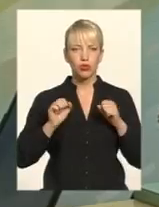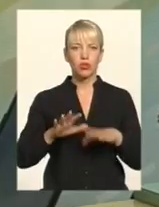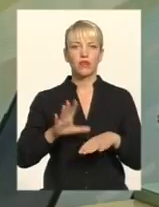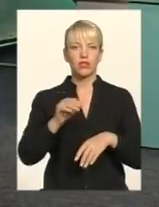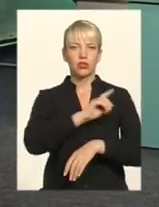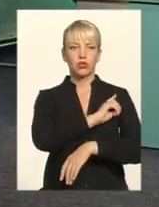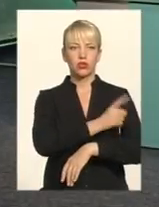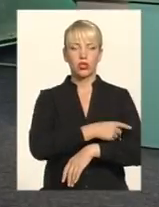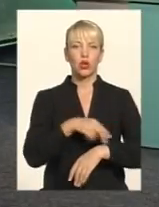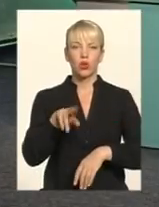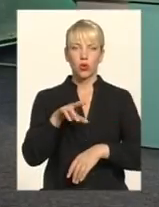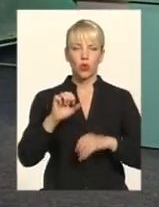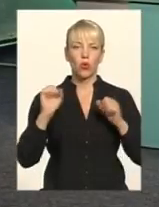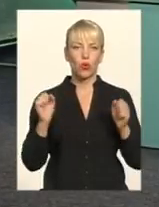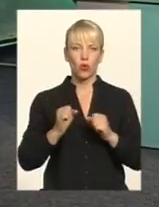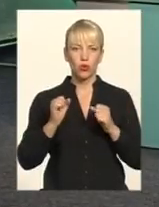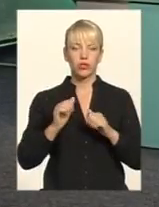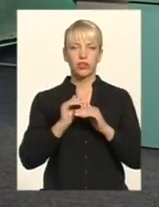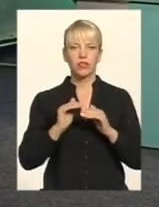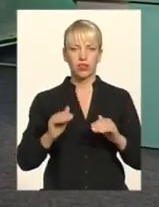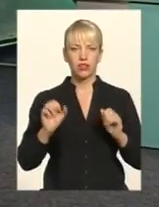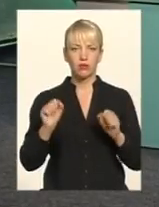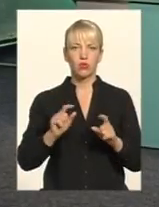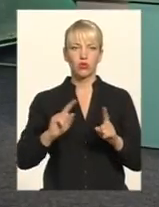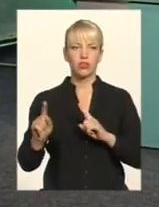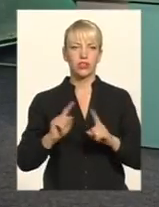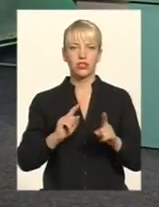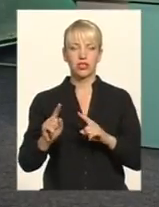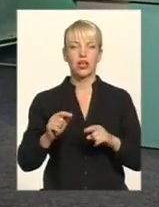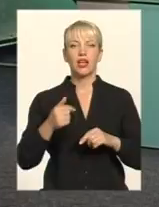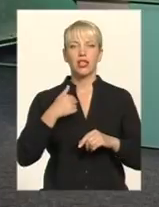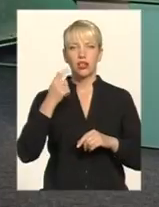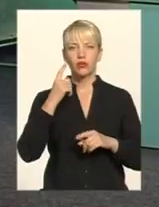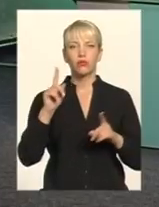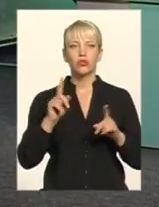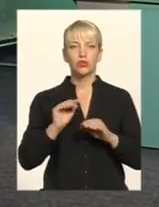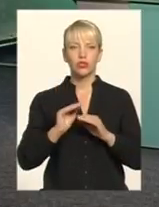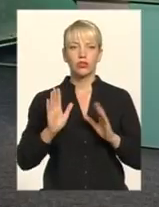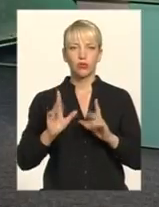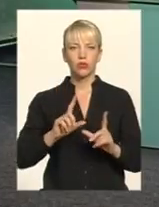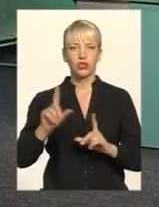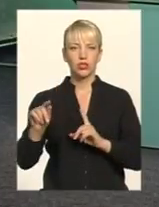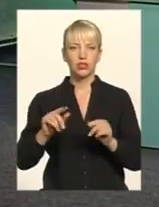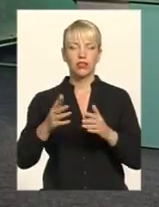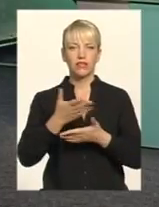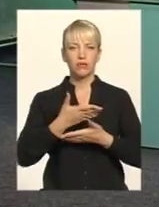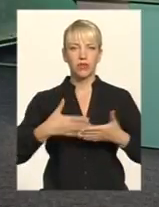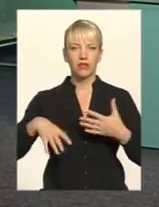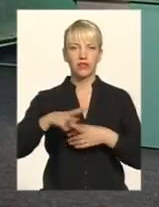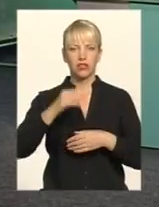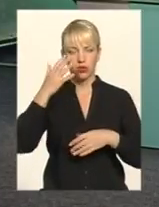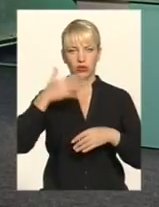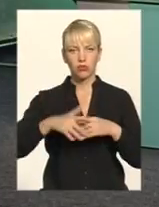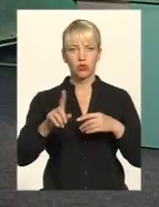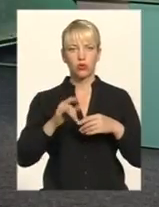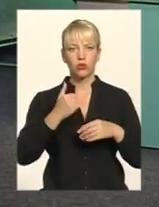адміністрації. Тобто до холодів діти вже зможуть їздити? Тому що я думаю, що вони будуть їздити, тому що ми всі розуміємо, у нас 6